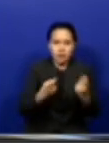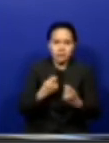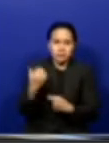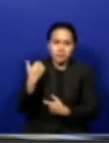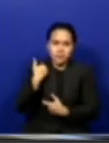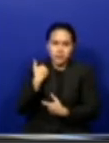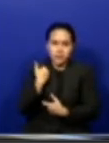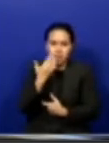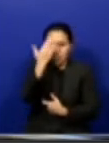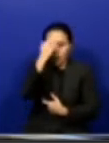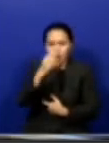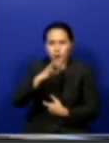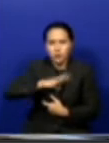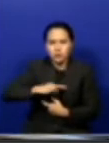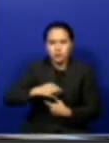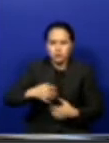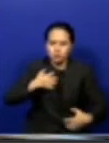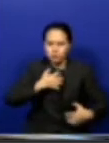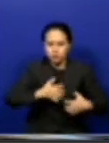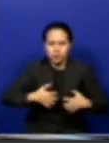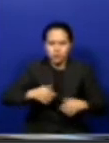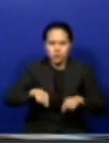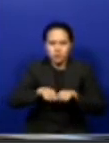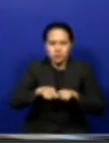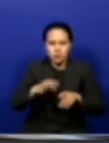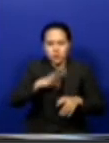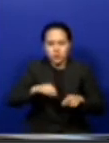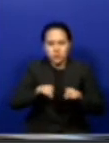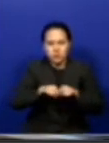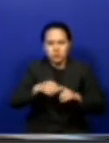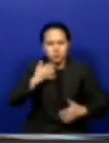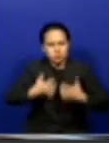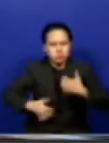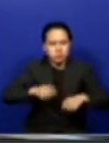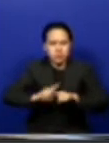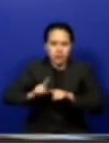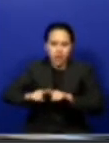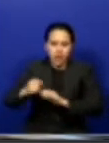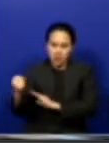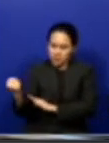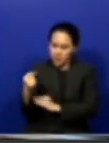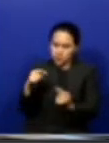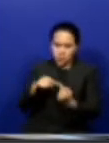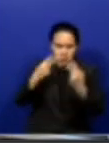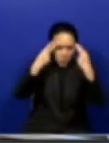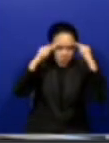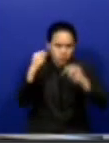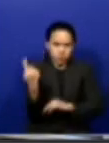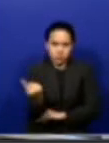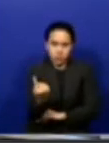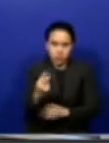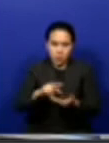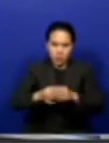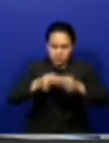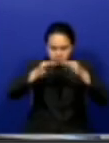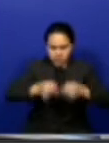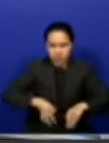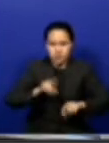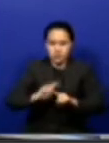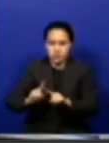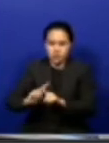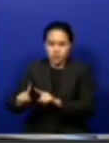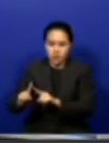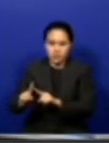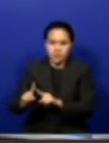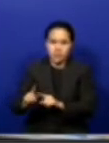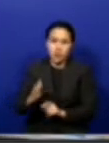บายใจนะครับที่จะมาอยู่ที่อำนาจของท่านนายกคนเดียวในการตัดสินใจสิ่ง